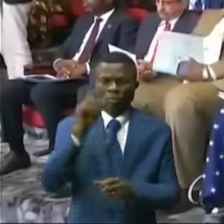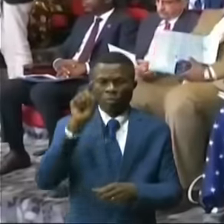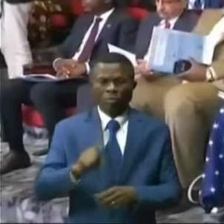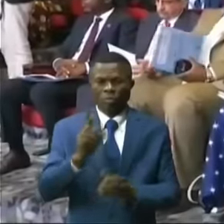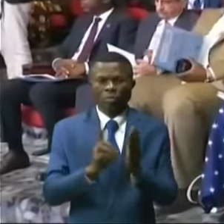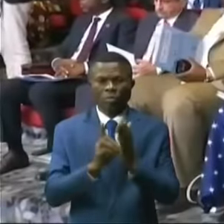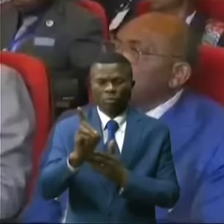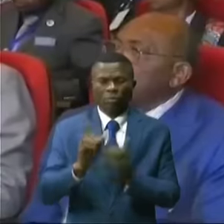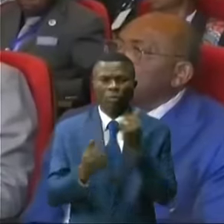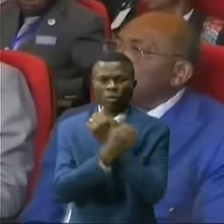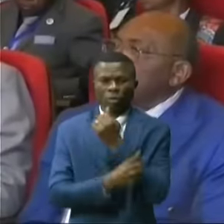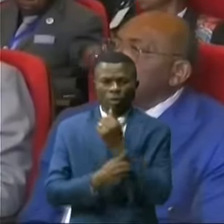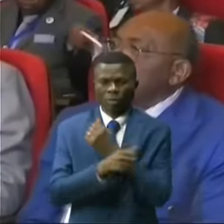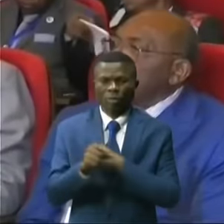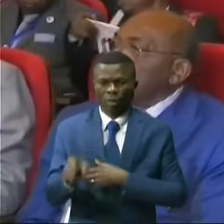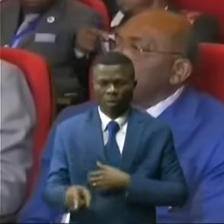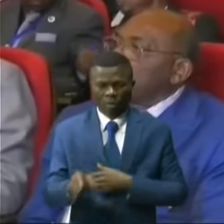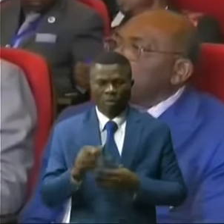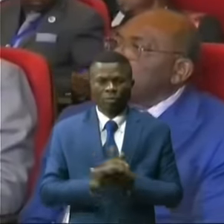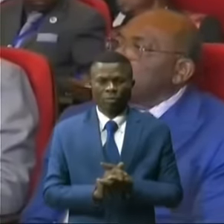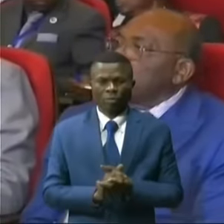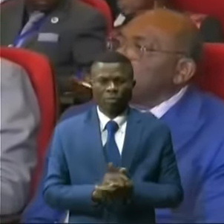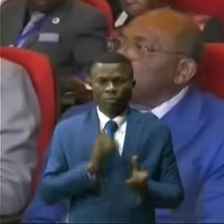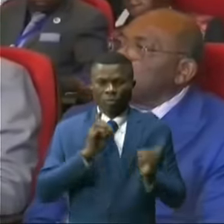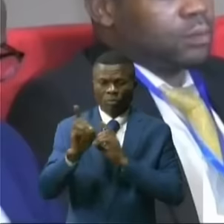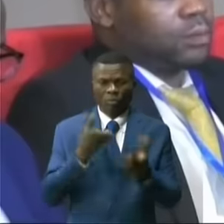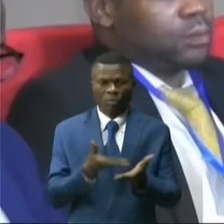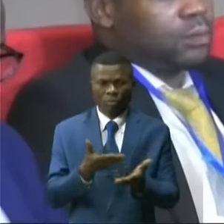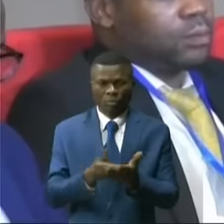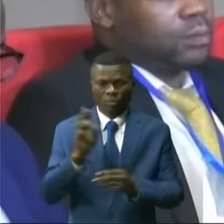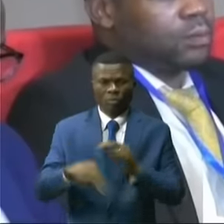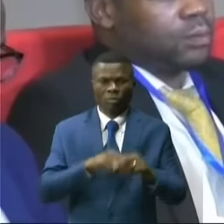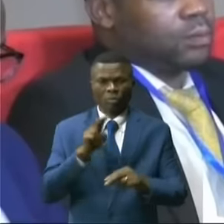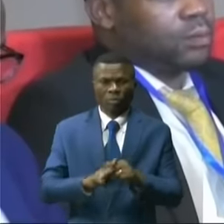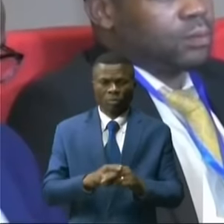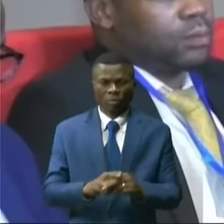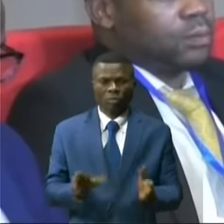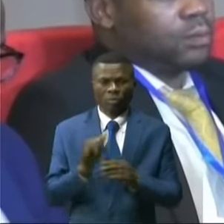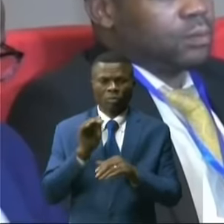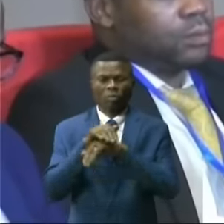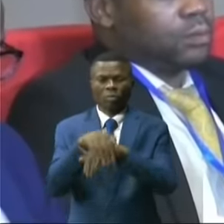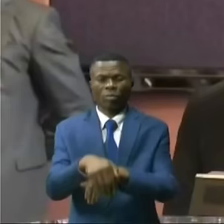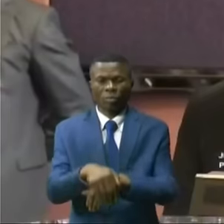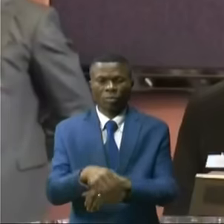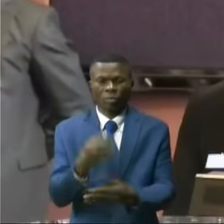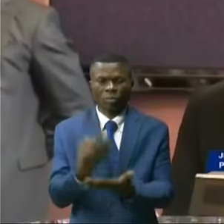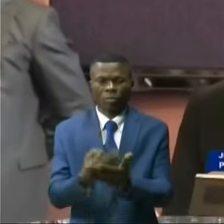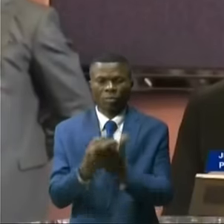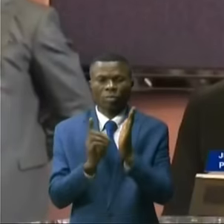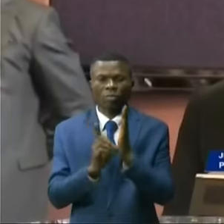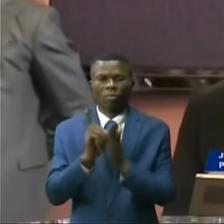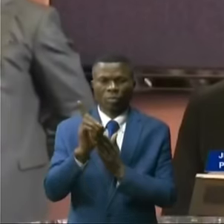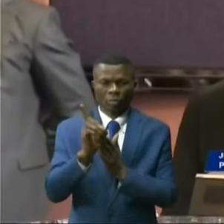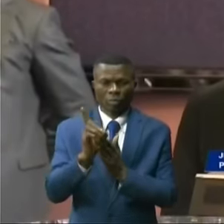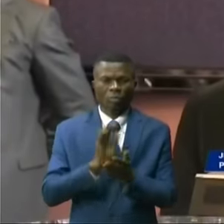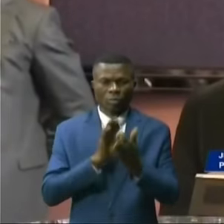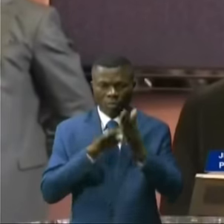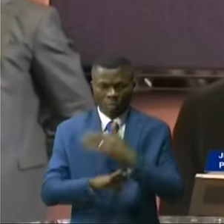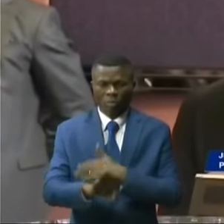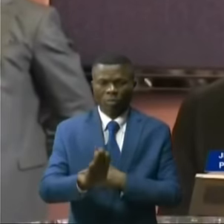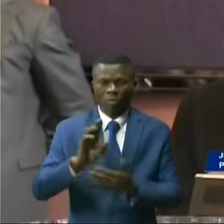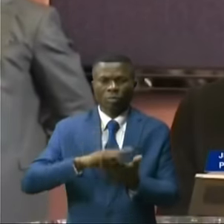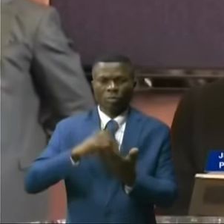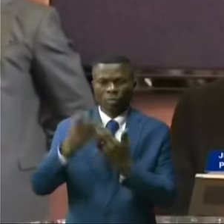développement du pays ce dialogue national inclusif sur le financement du développement s'inscrit dans